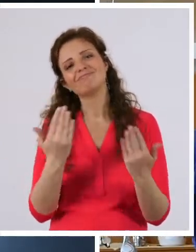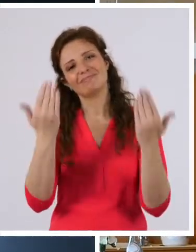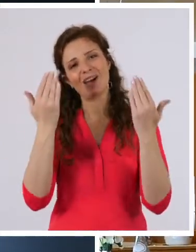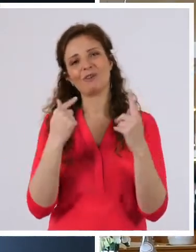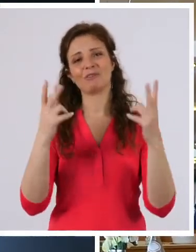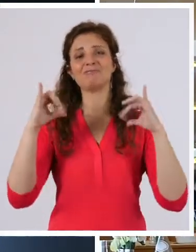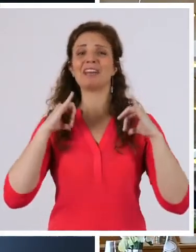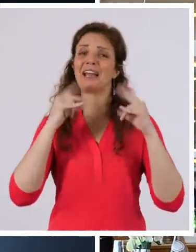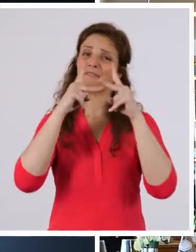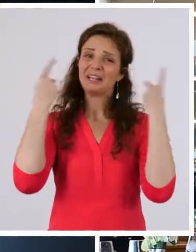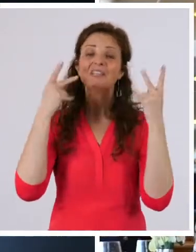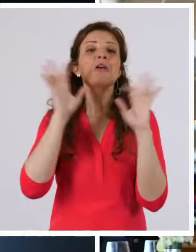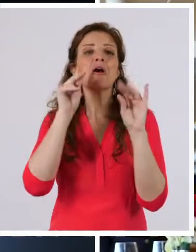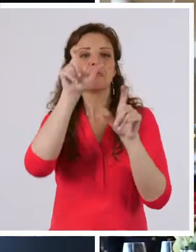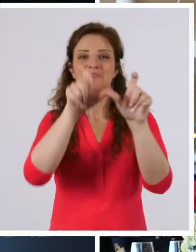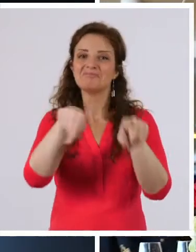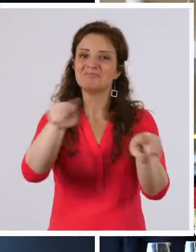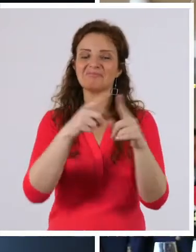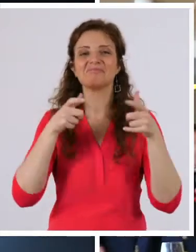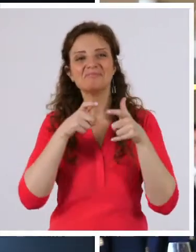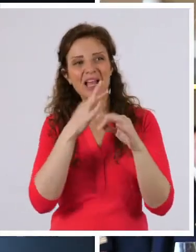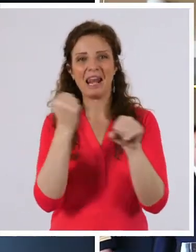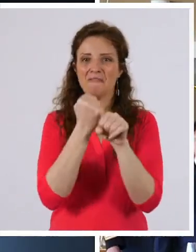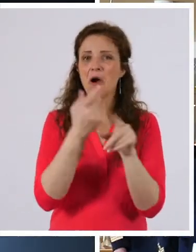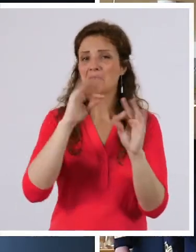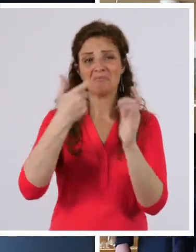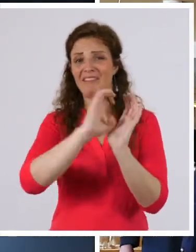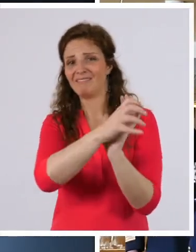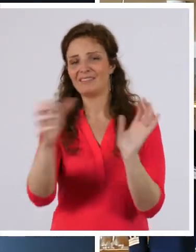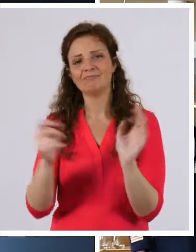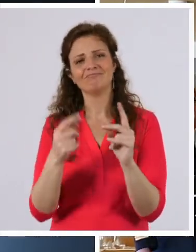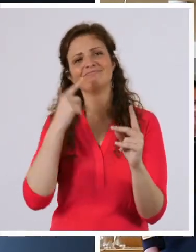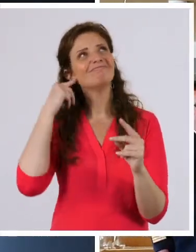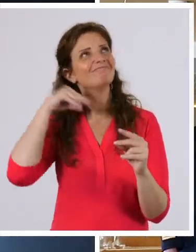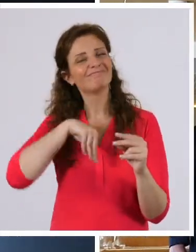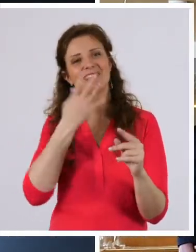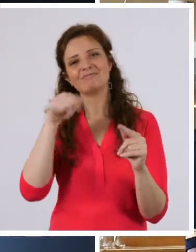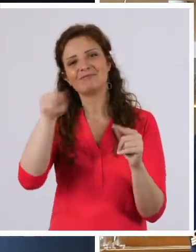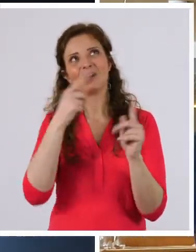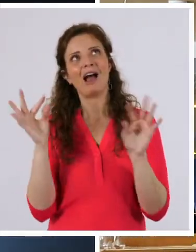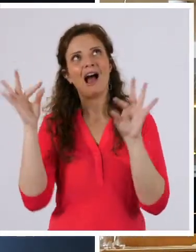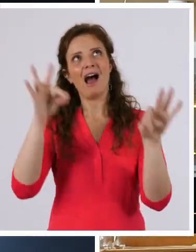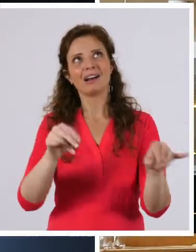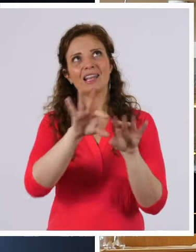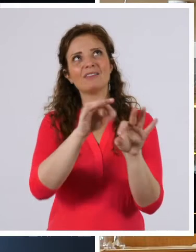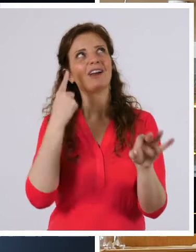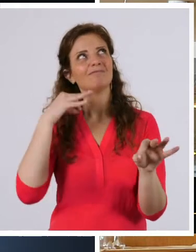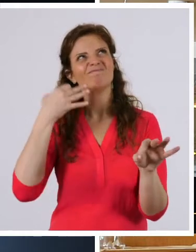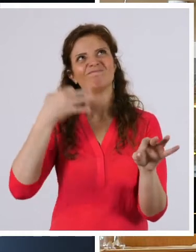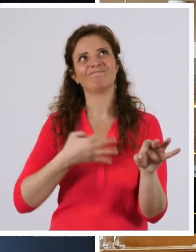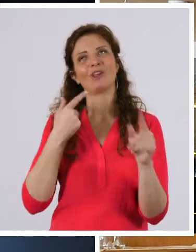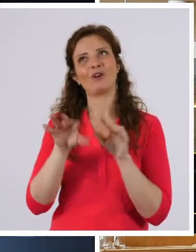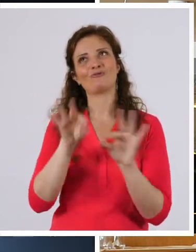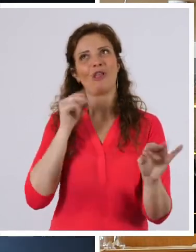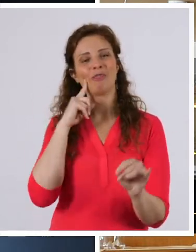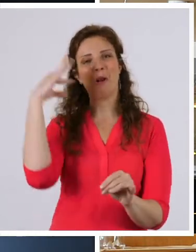felici o per chi viaggia per lavoro o altre cause, di giungere a destinazione convinto di aver scelto per il proprio viaggio il